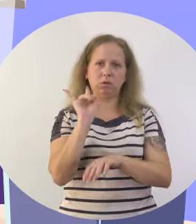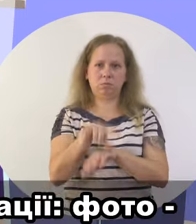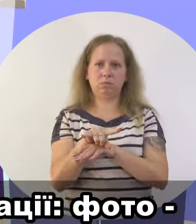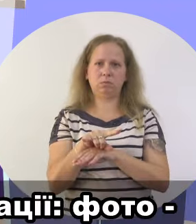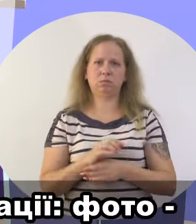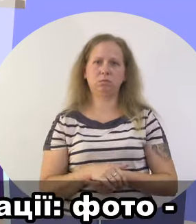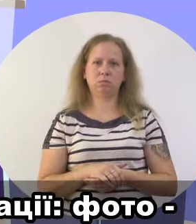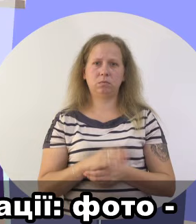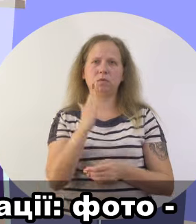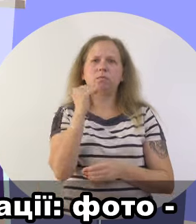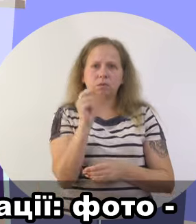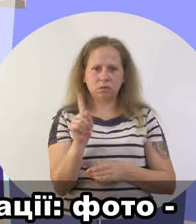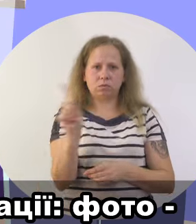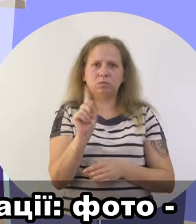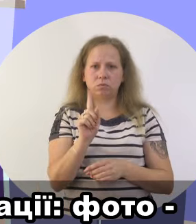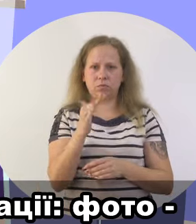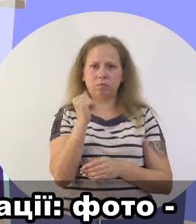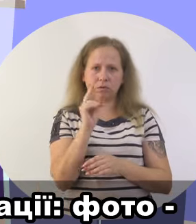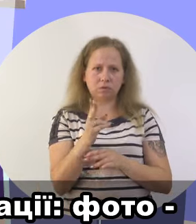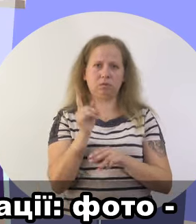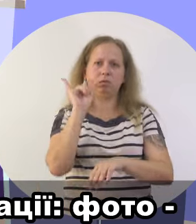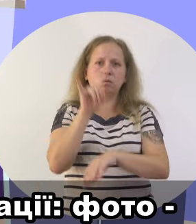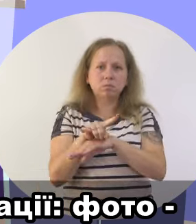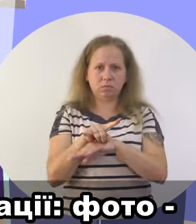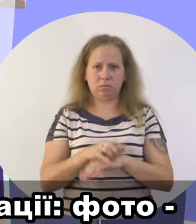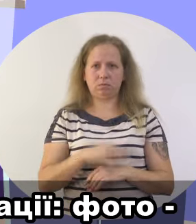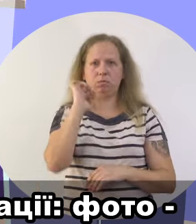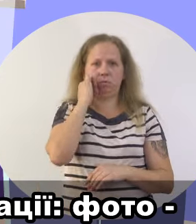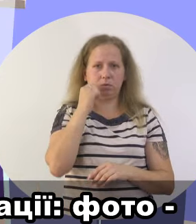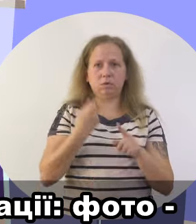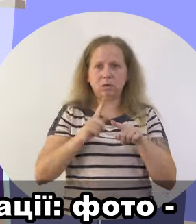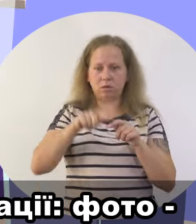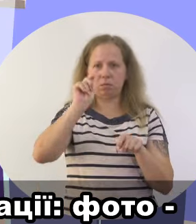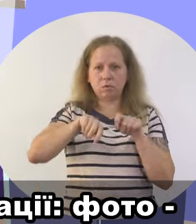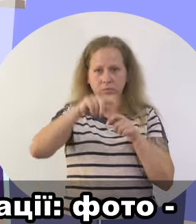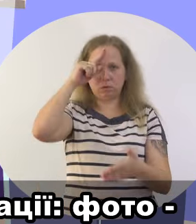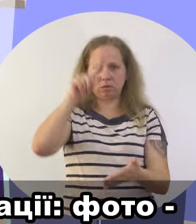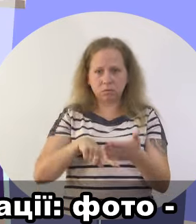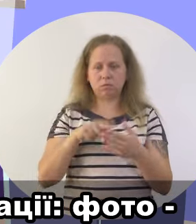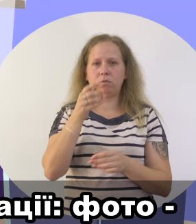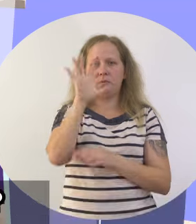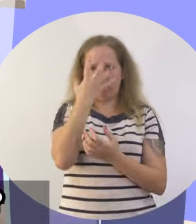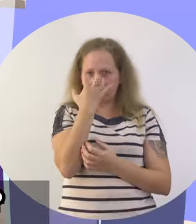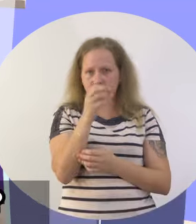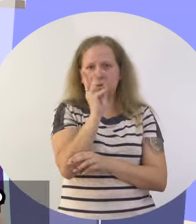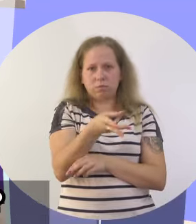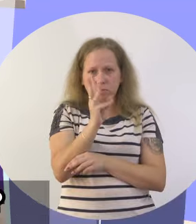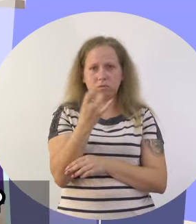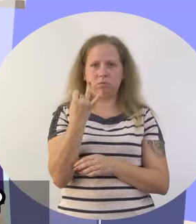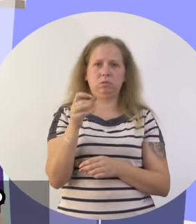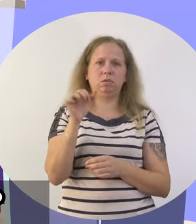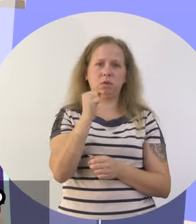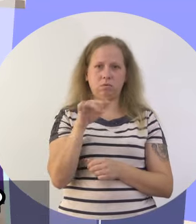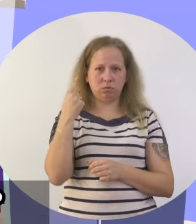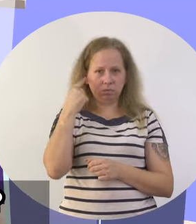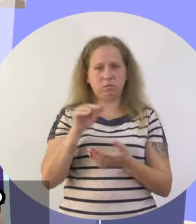Чего? Факт-чекинг, бабуля. Это проверка достоверности информации – фото, видео и аудиозаписей. И как провести